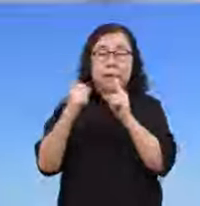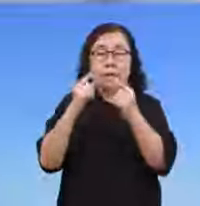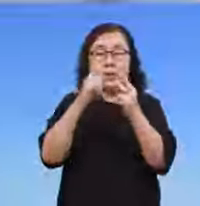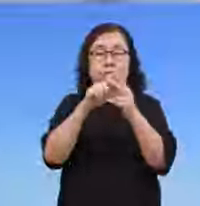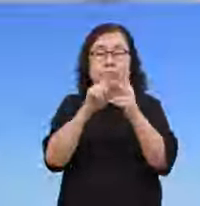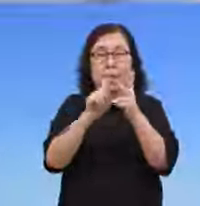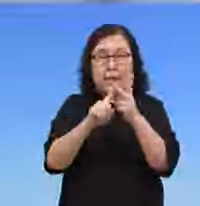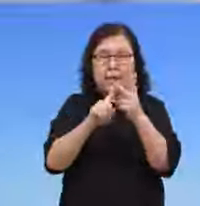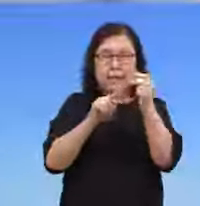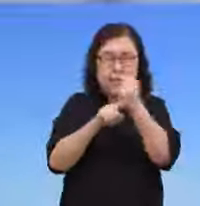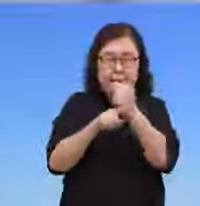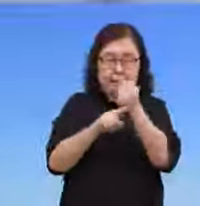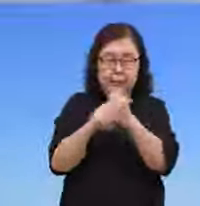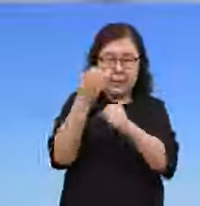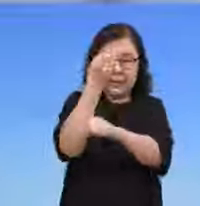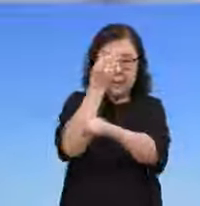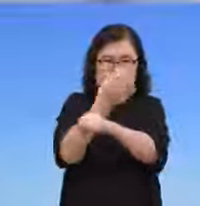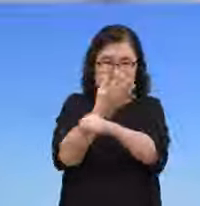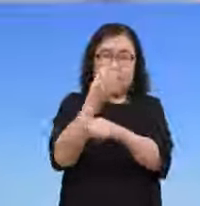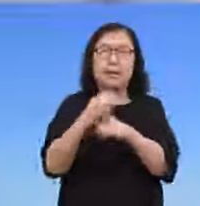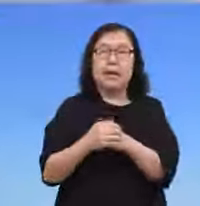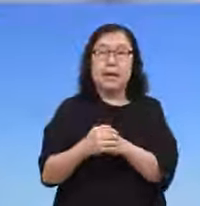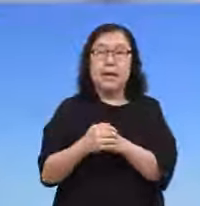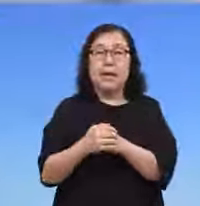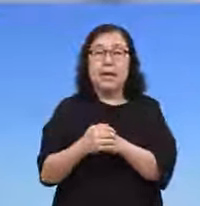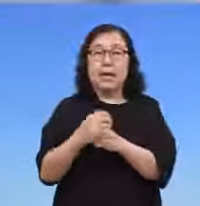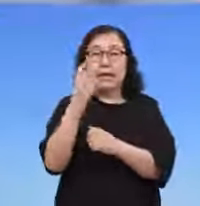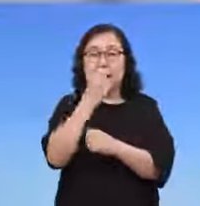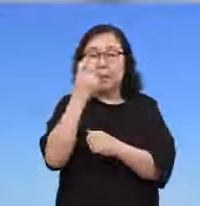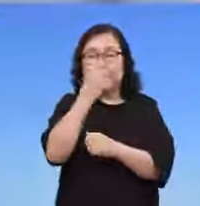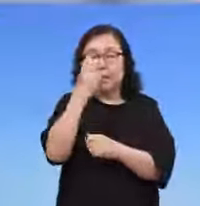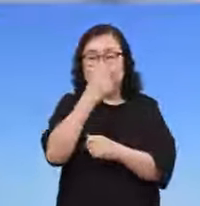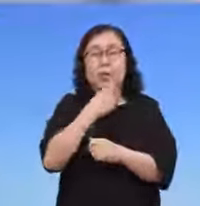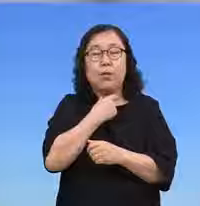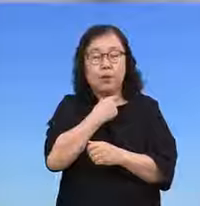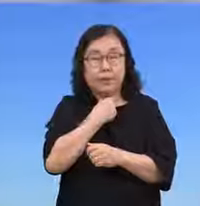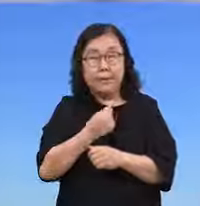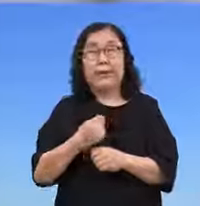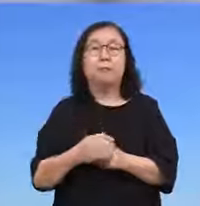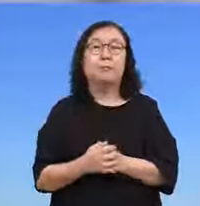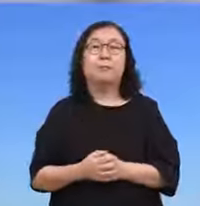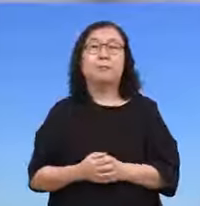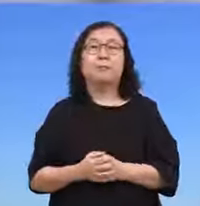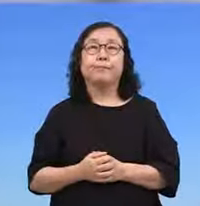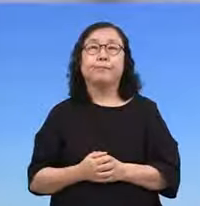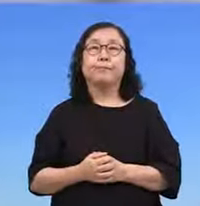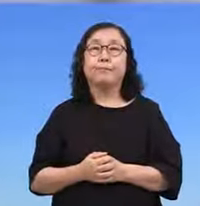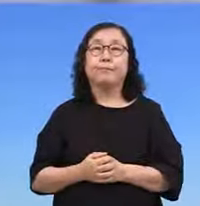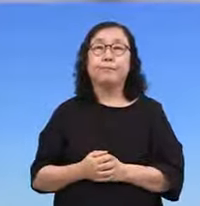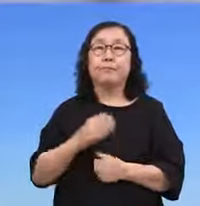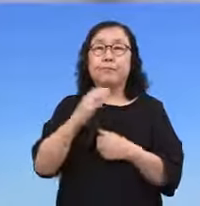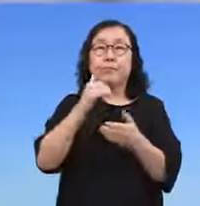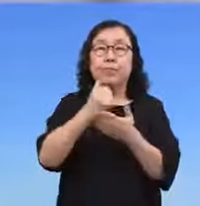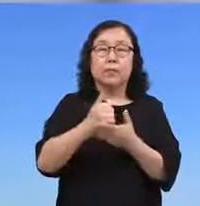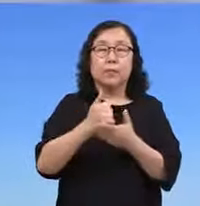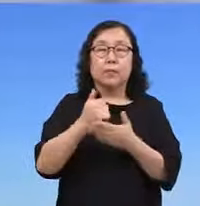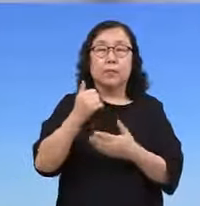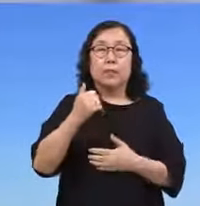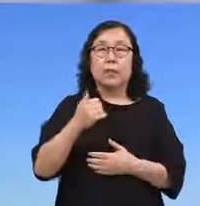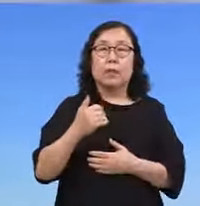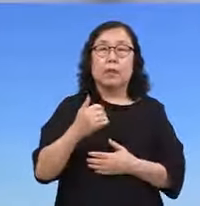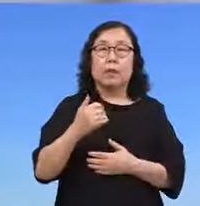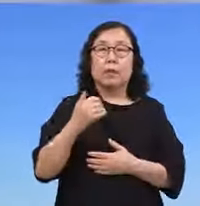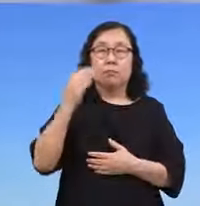이제 간략하게 살펴보고 오늘 이제 첫 시간 말씀을 정리하려고 하는데요. 자, 여러분, 하나님의 전신갑주를